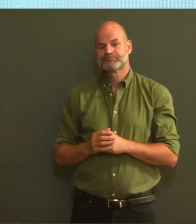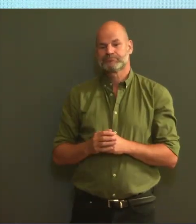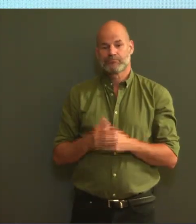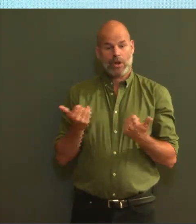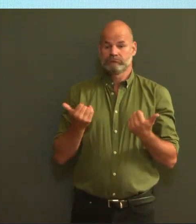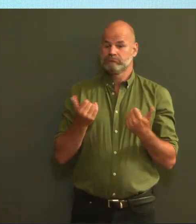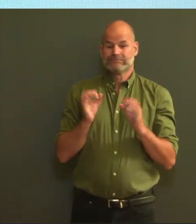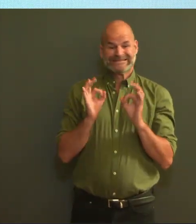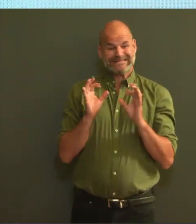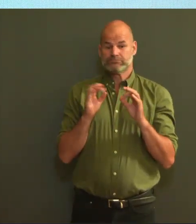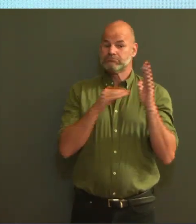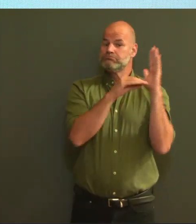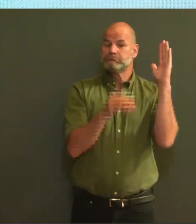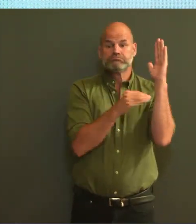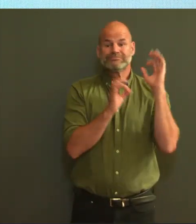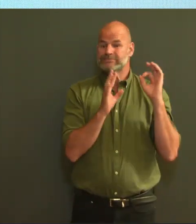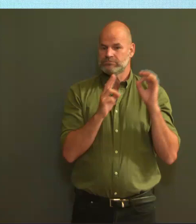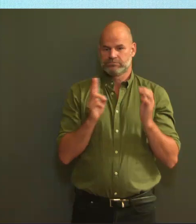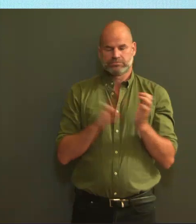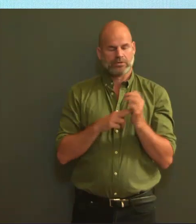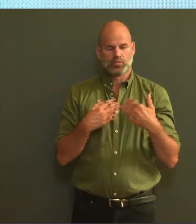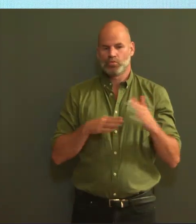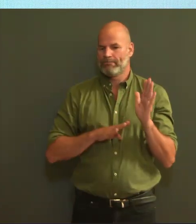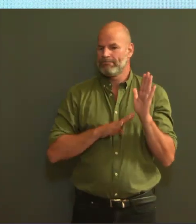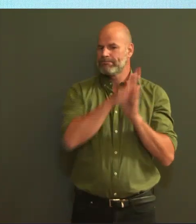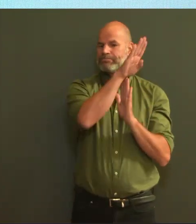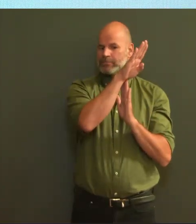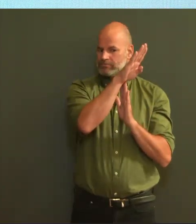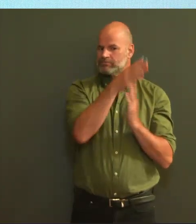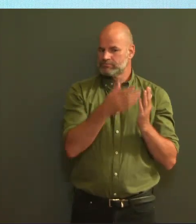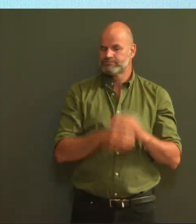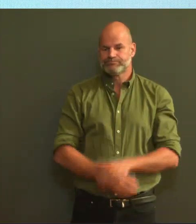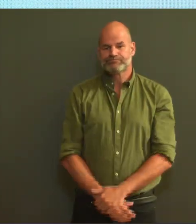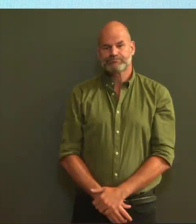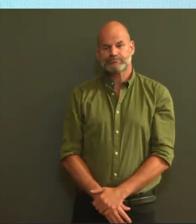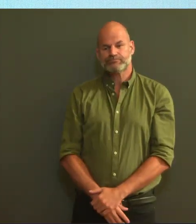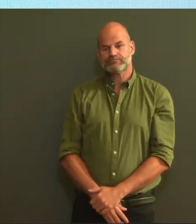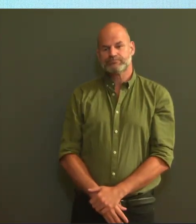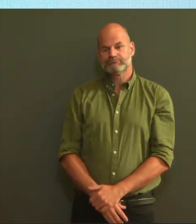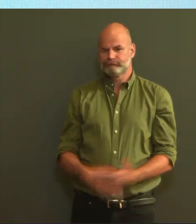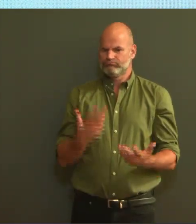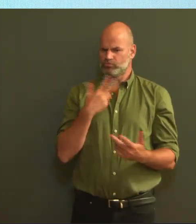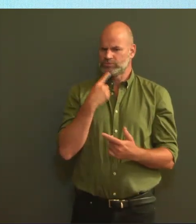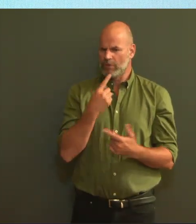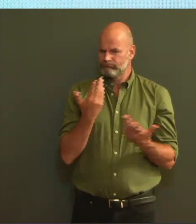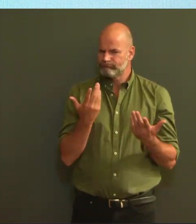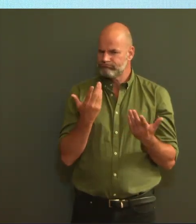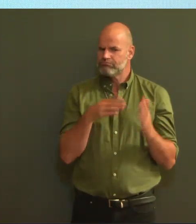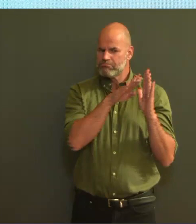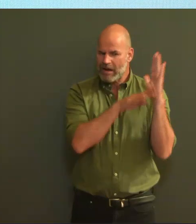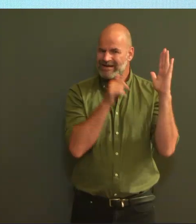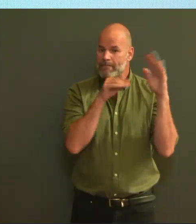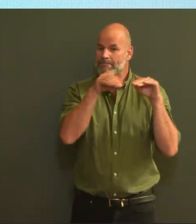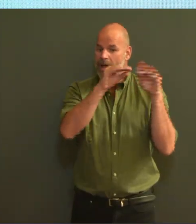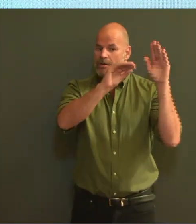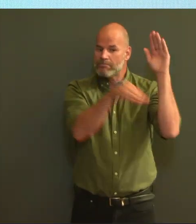waarschijnlijk dat die stijging flink zou zijn blijven doorzetten. Er is wel degelijk daar een impact geweest. In andere delen van het